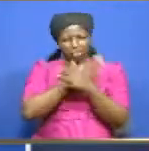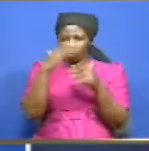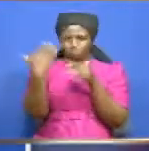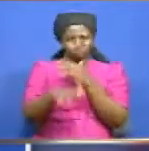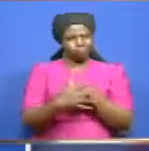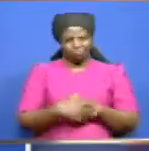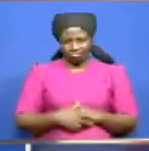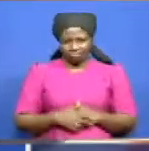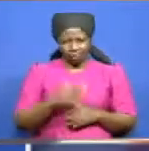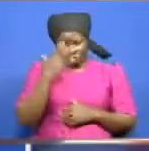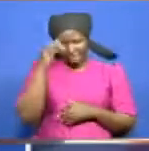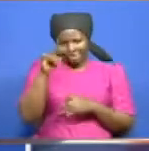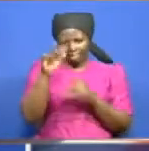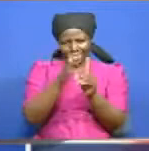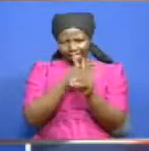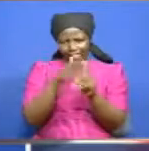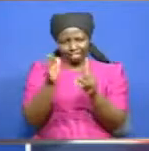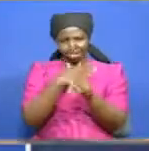watu.